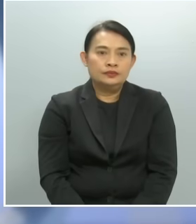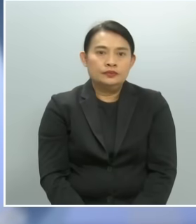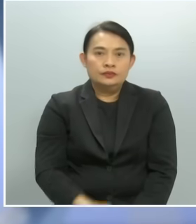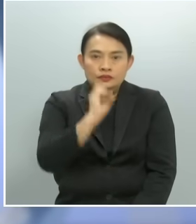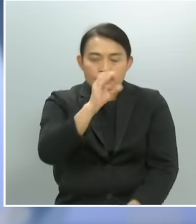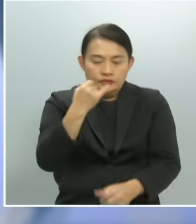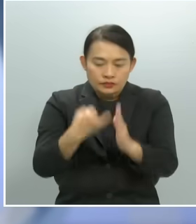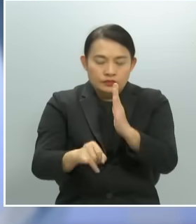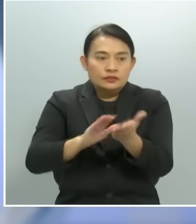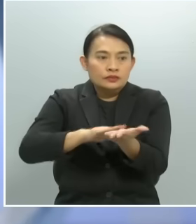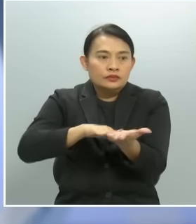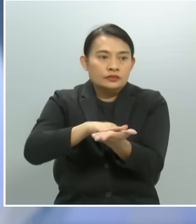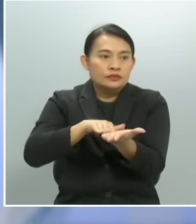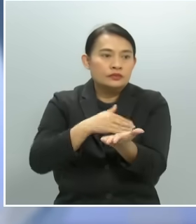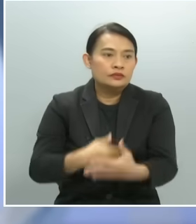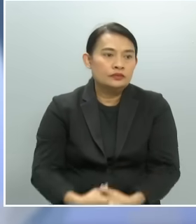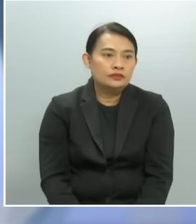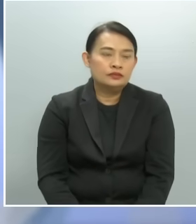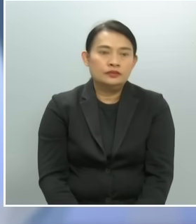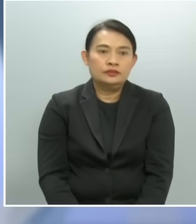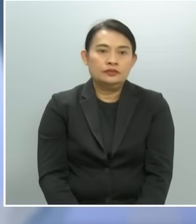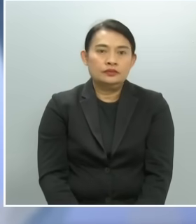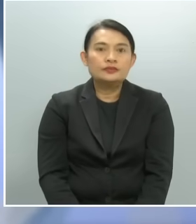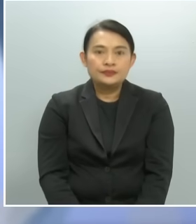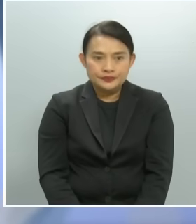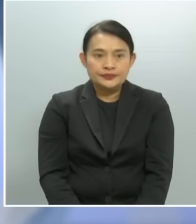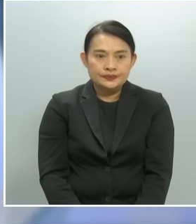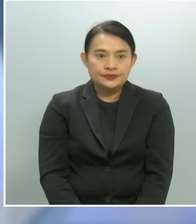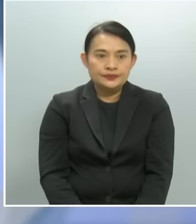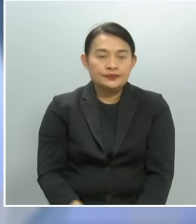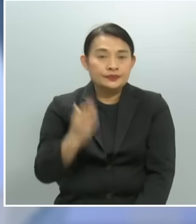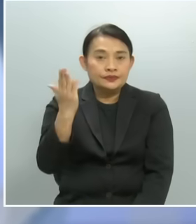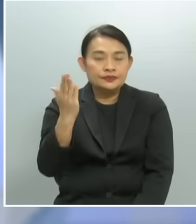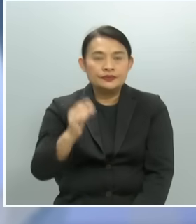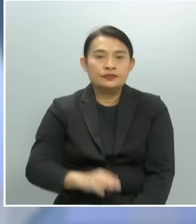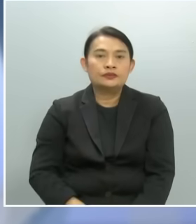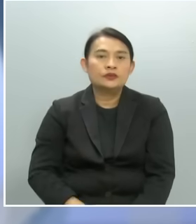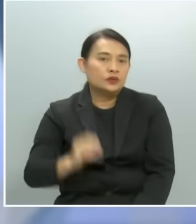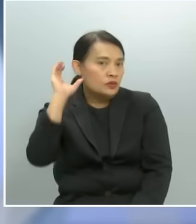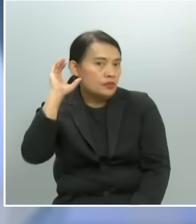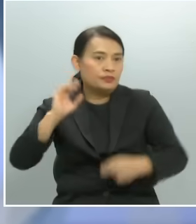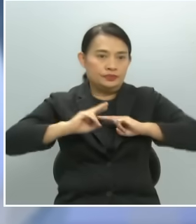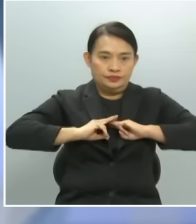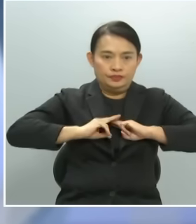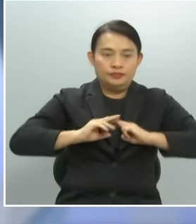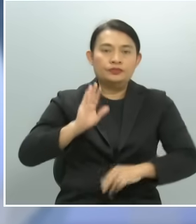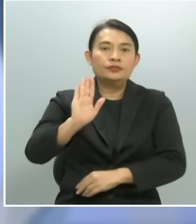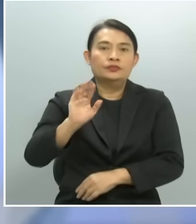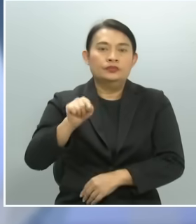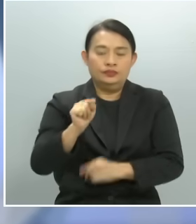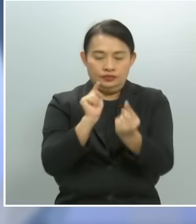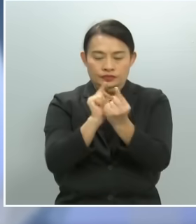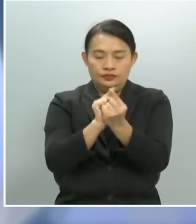ขอขอโทษด้วยนะฮะเนี่ยนะครับแต่นี่เป็นความเชื่อส่วนบุคคลนะครับตัวเขาเองแหละเจอแบบนี้